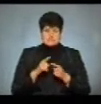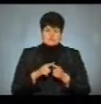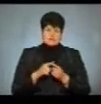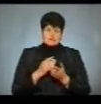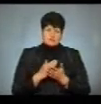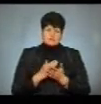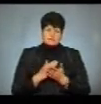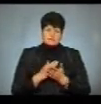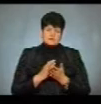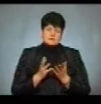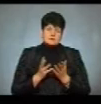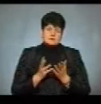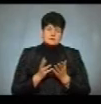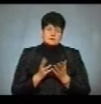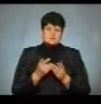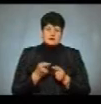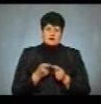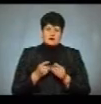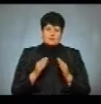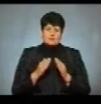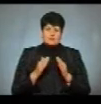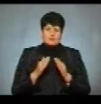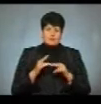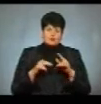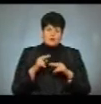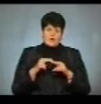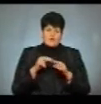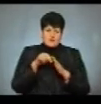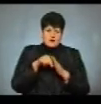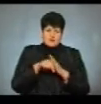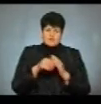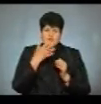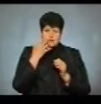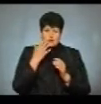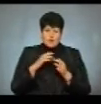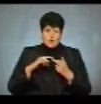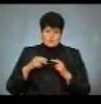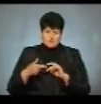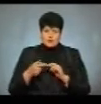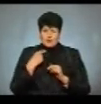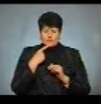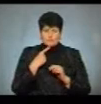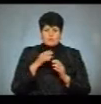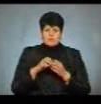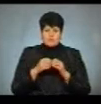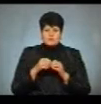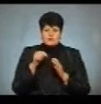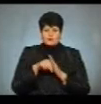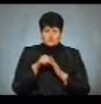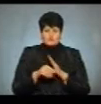відбувається зараз, ну, така будова тепловимінника. Що хочу сказати, тут говорять, що проблеми з внутрішньобудинковими